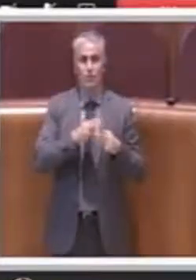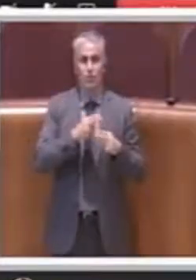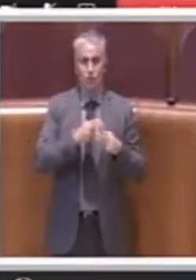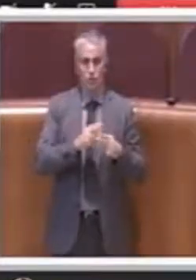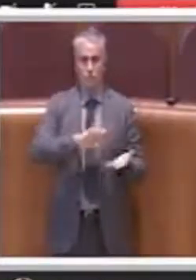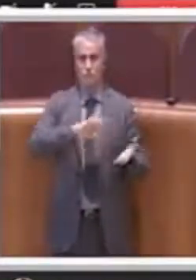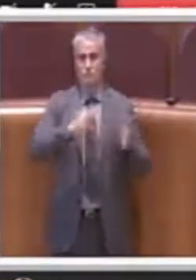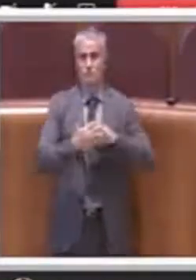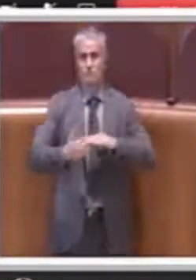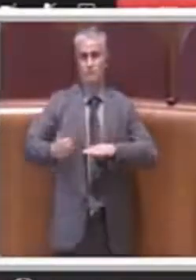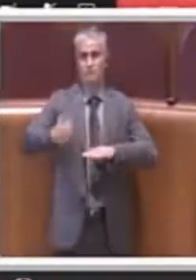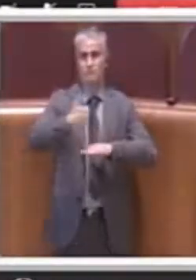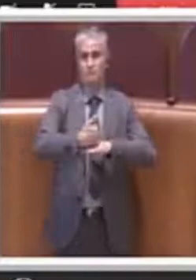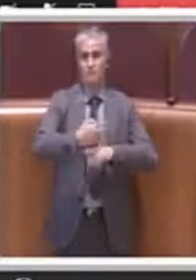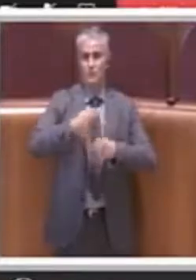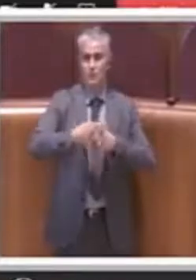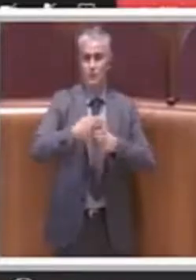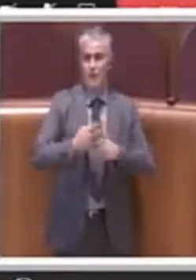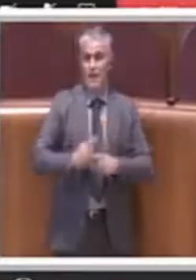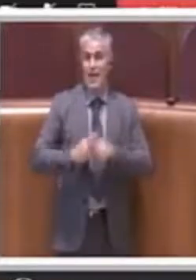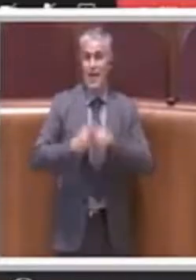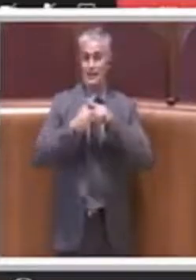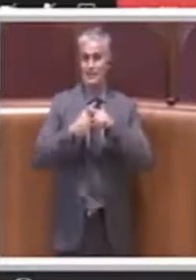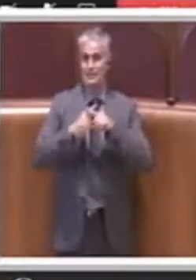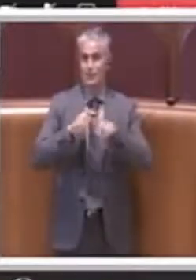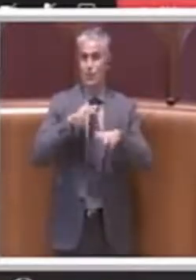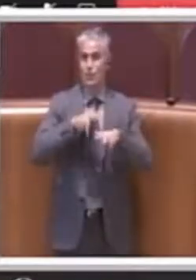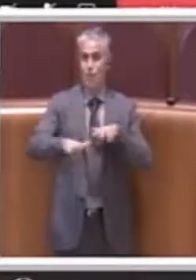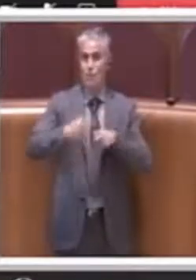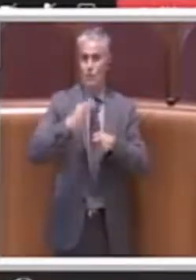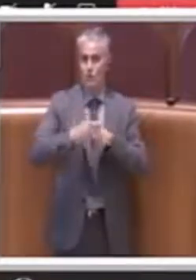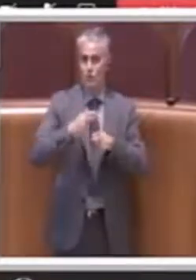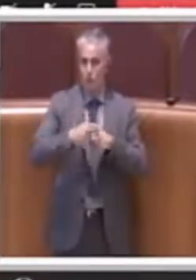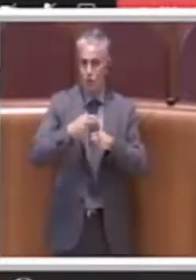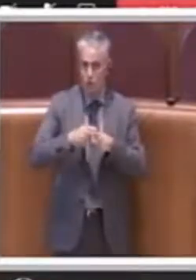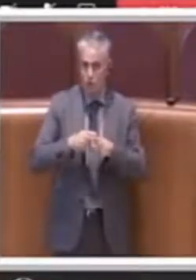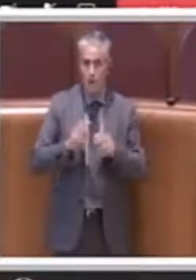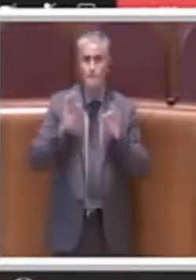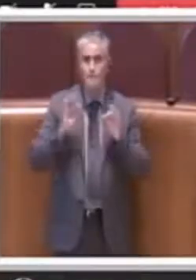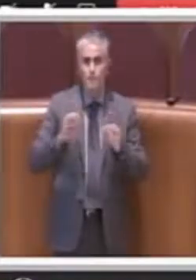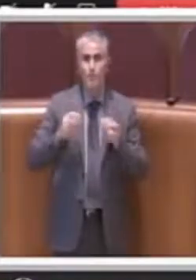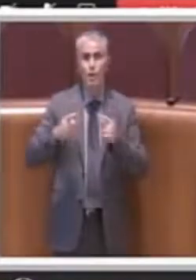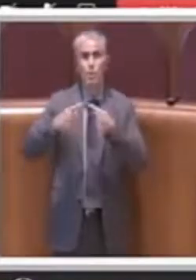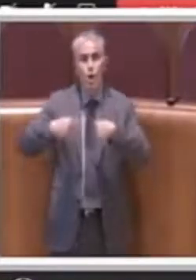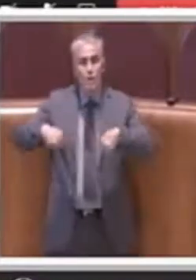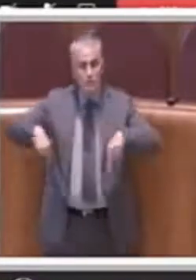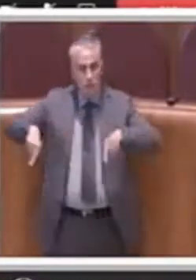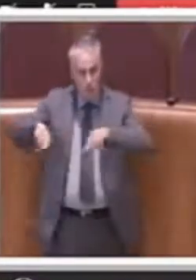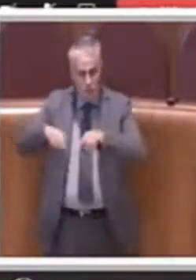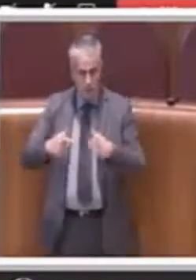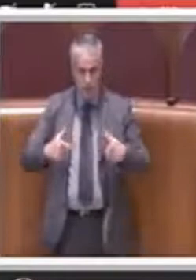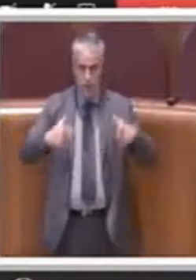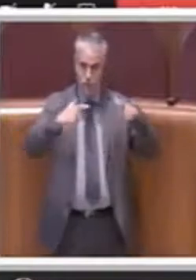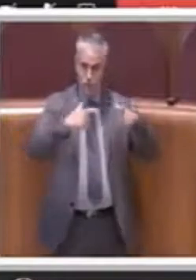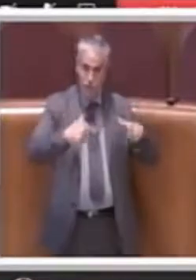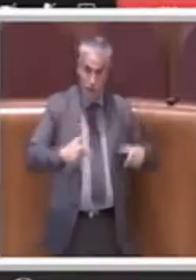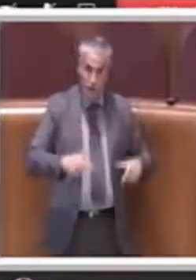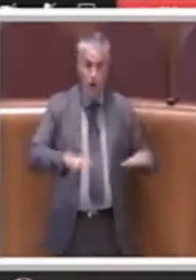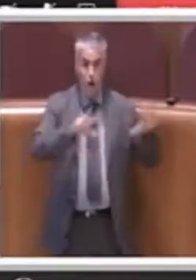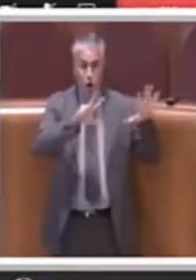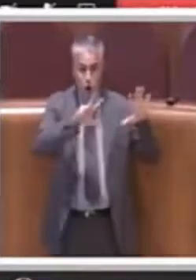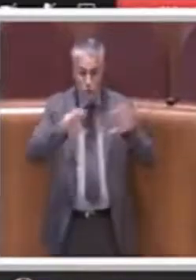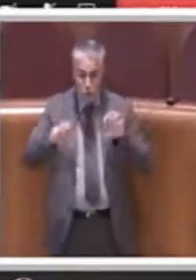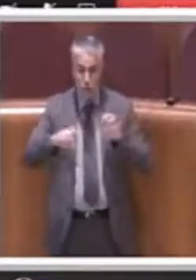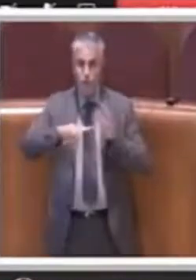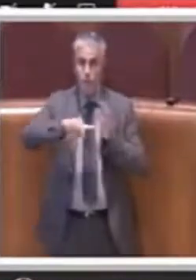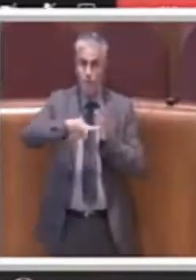Roma Capitale, ex Comune di Roma, e che nonostante ciò un'intera consigliatura riconsegnò alla città 800 milioni di debiti.